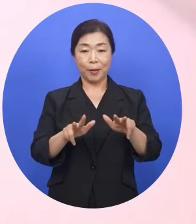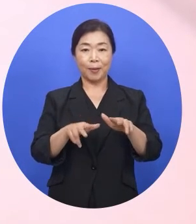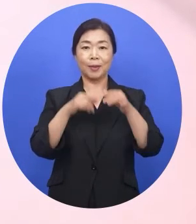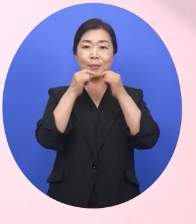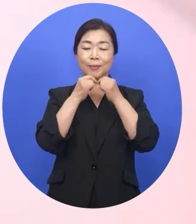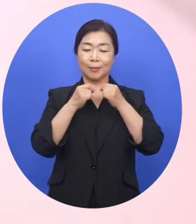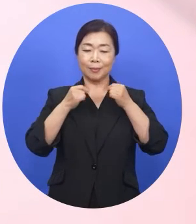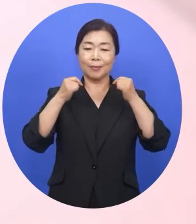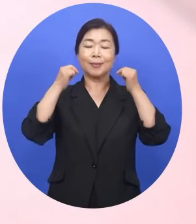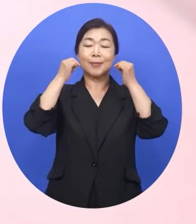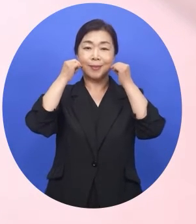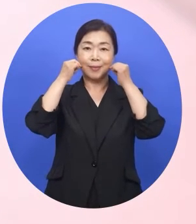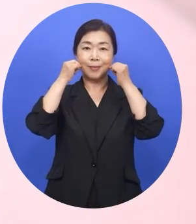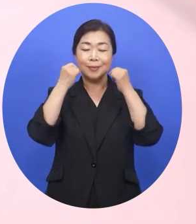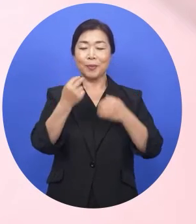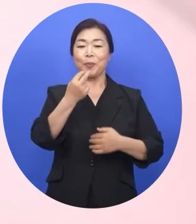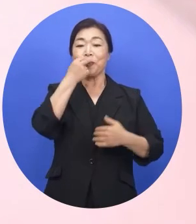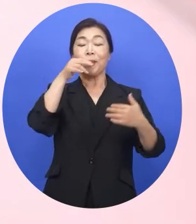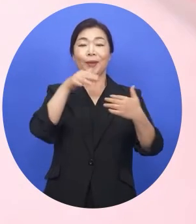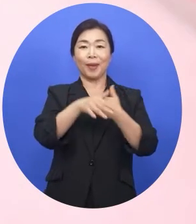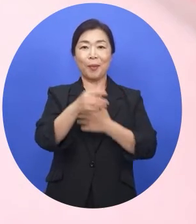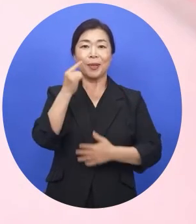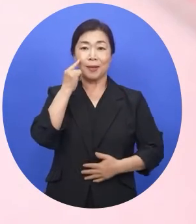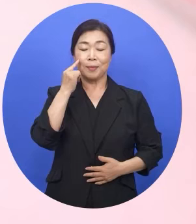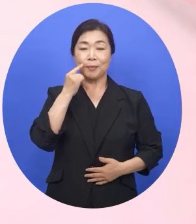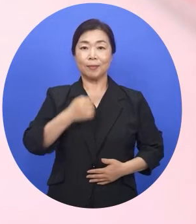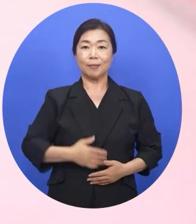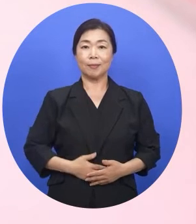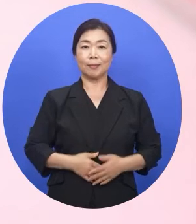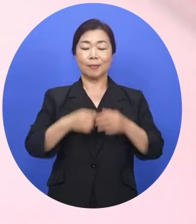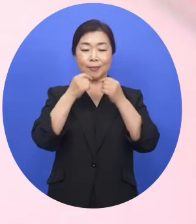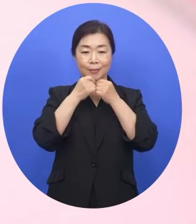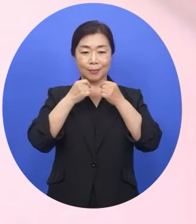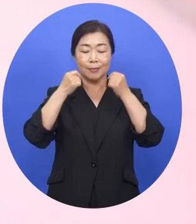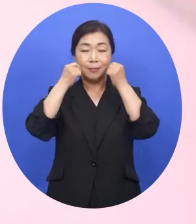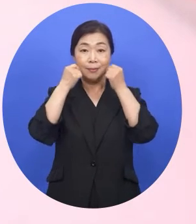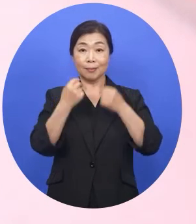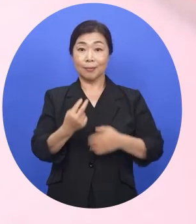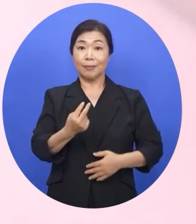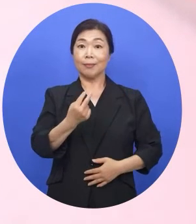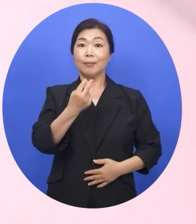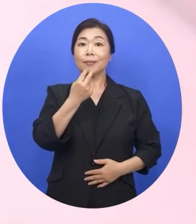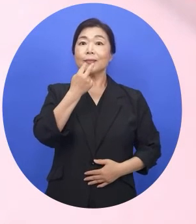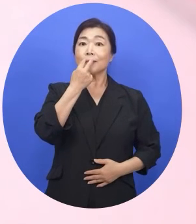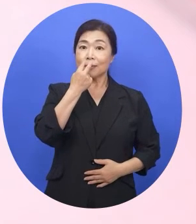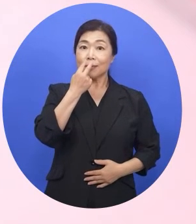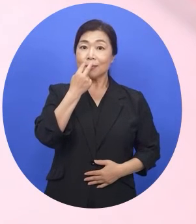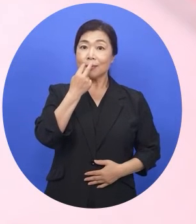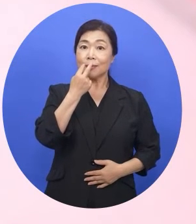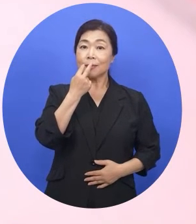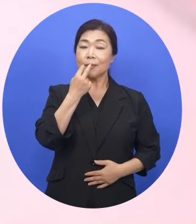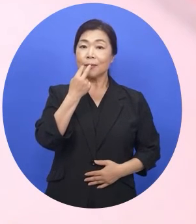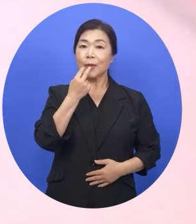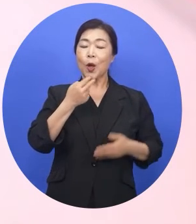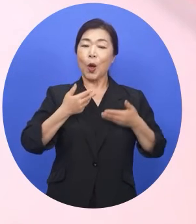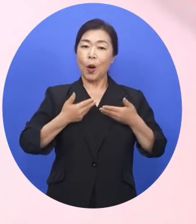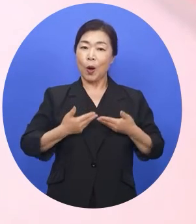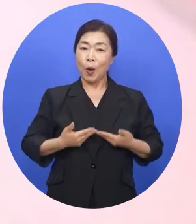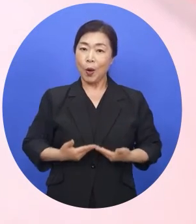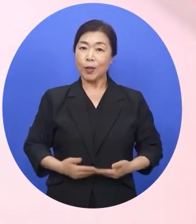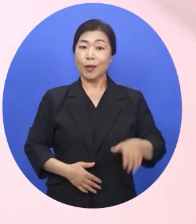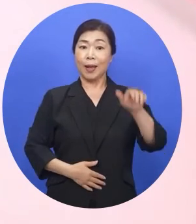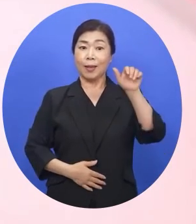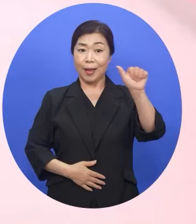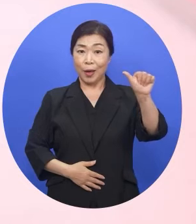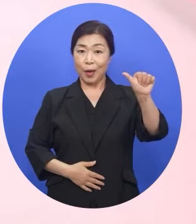이번에는 미소를 지으며 호흡해 보겠습니다. 미소를 지으며 코로 숨을 들이쉬고